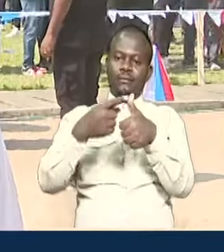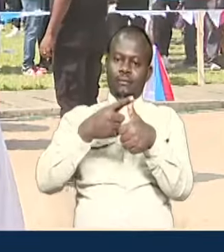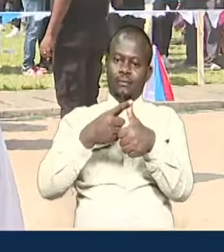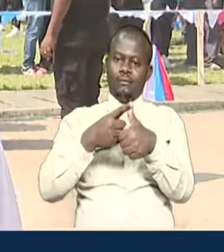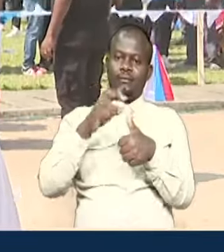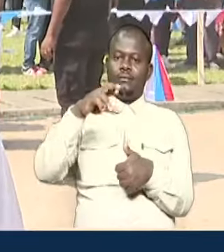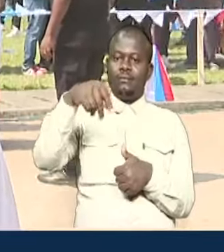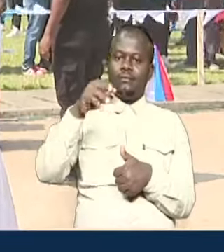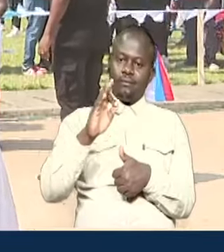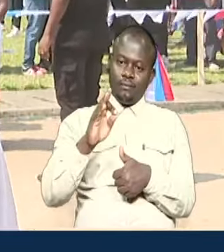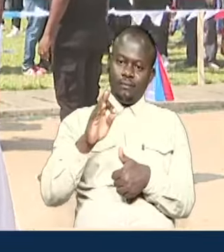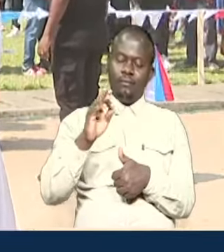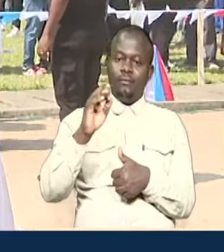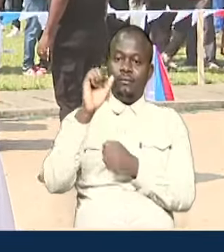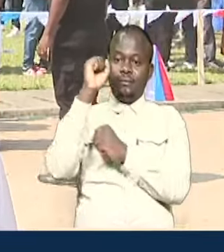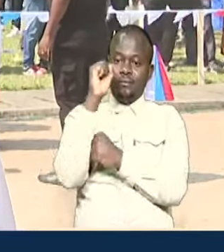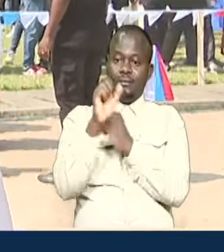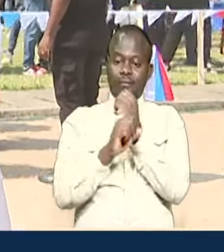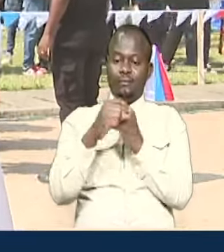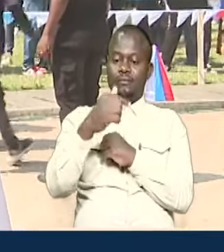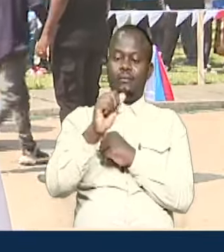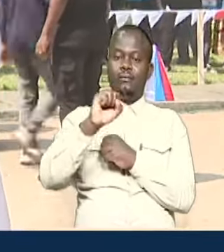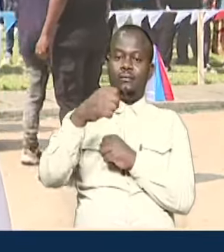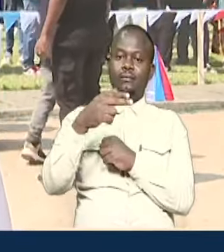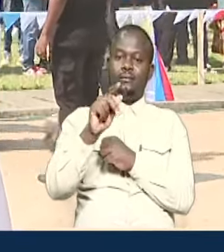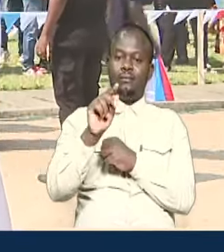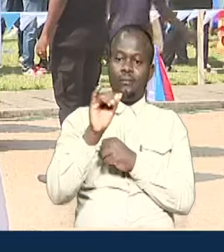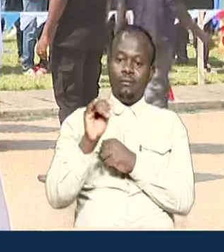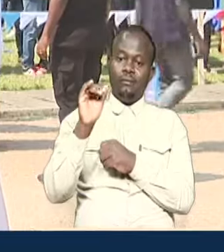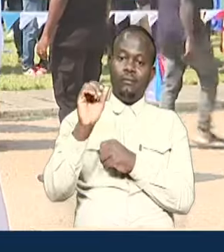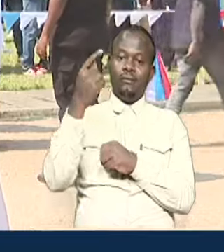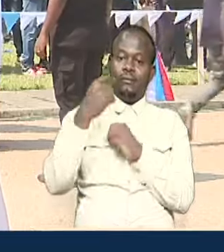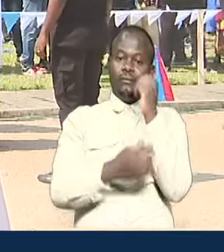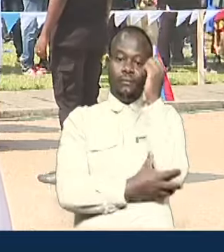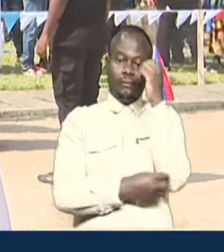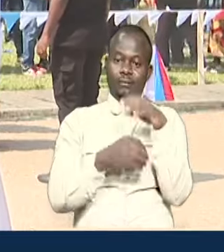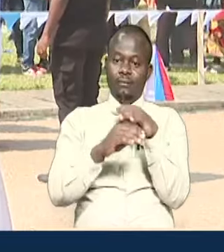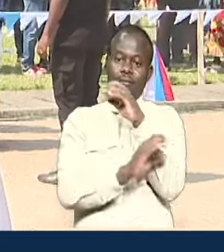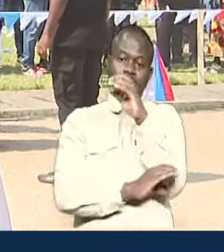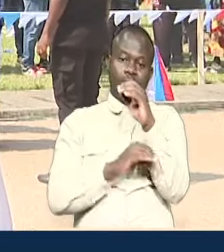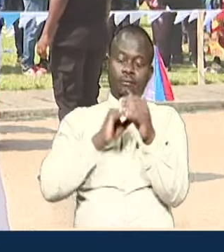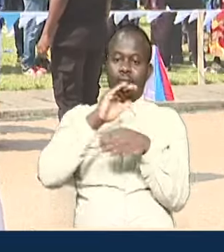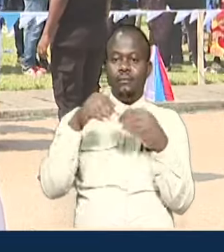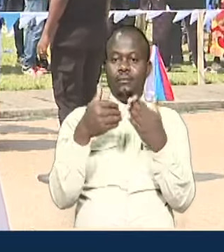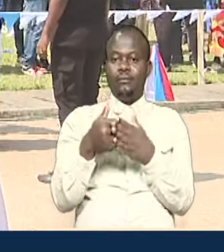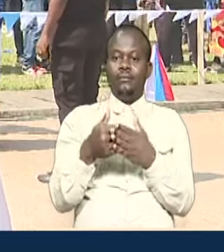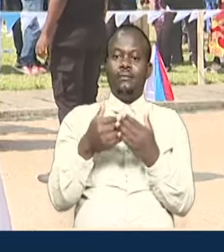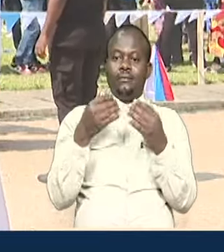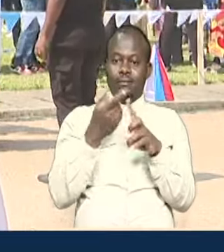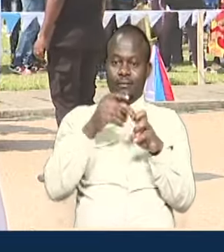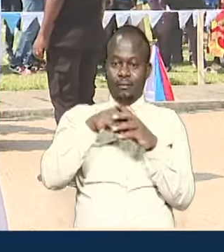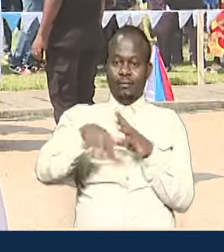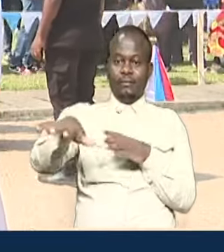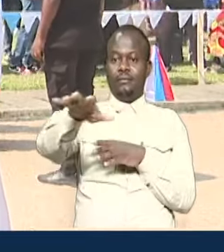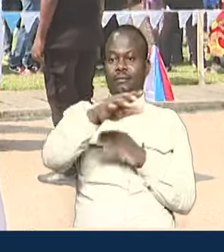Icyambere FPR Inkotanyi mu murenge wa Gashaki ni wo murenge wari uwa mbere mu bukene mu gihugu cyose ukomoka muri aka